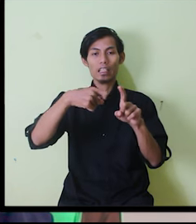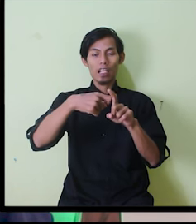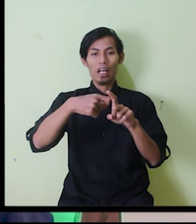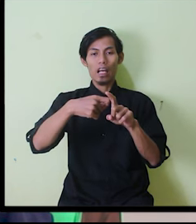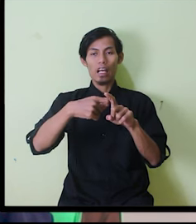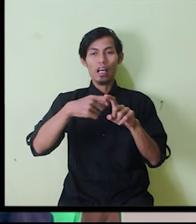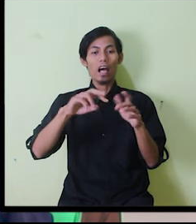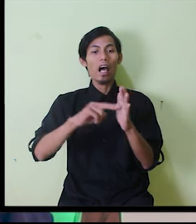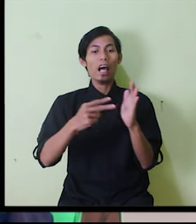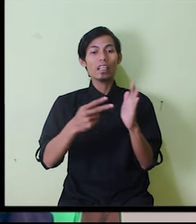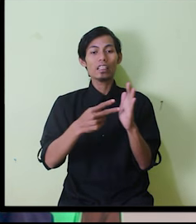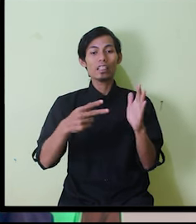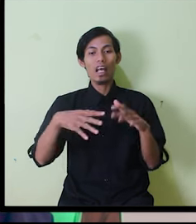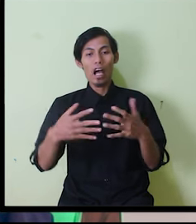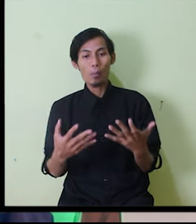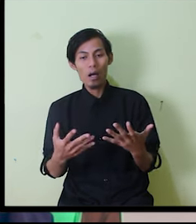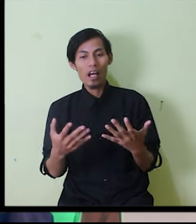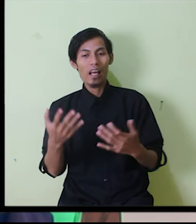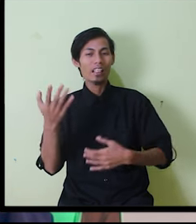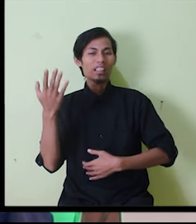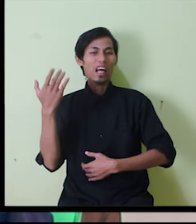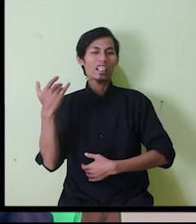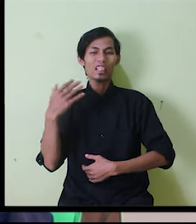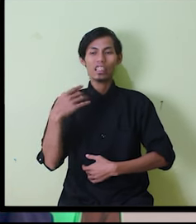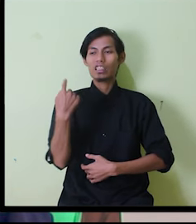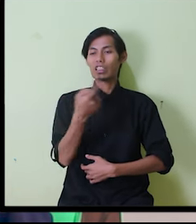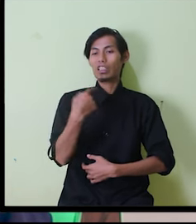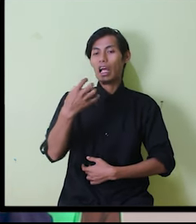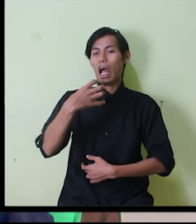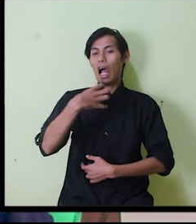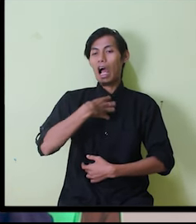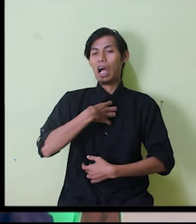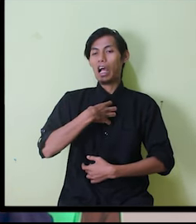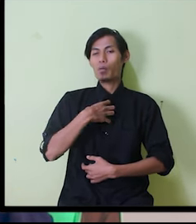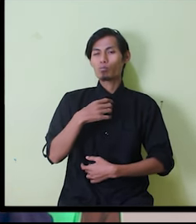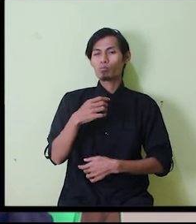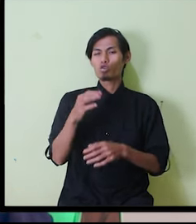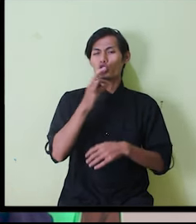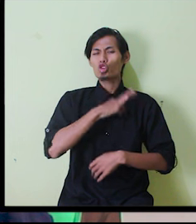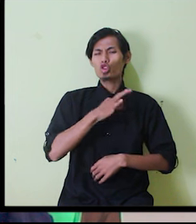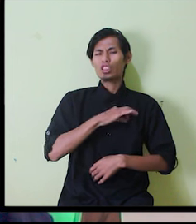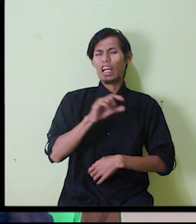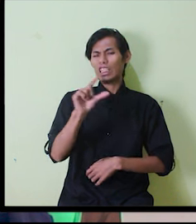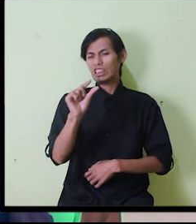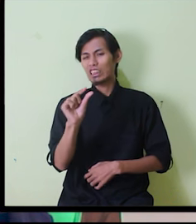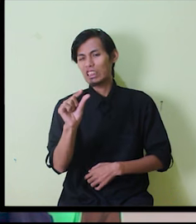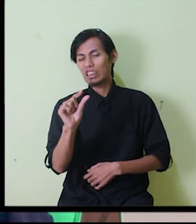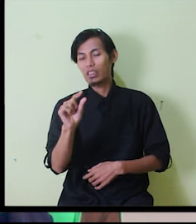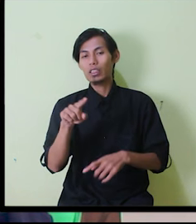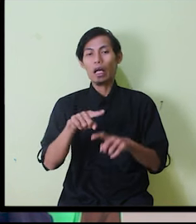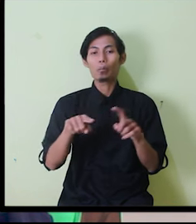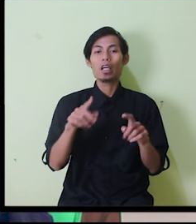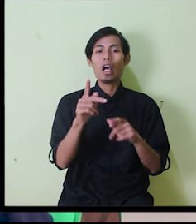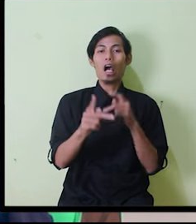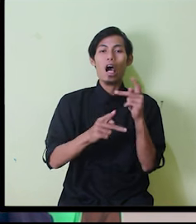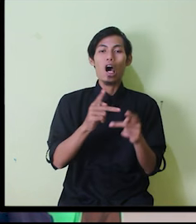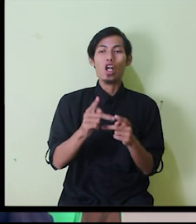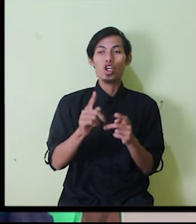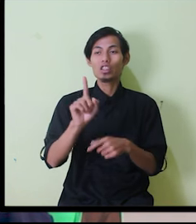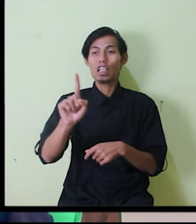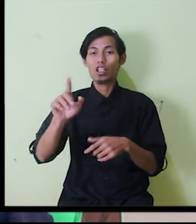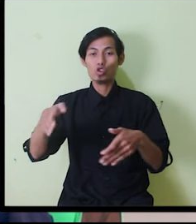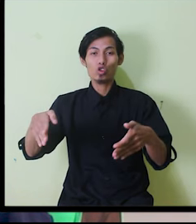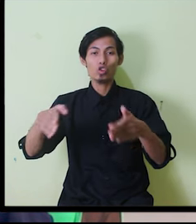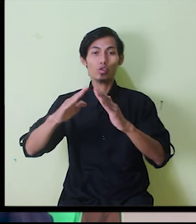tadinya kita anggap keuntungannya kecil lah kalau misalkan satu rumah ada empat pembayaran kan Ya